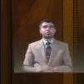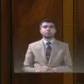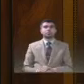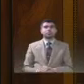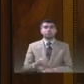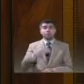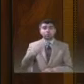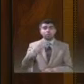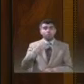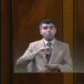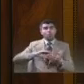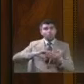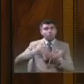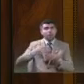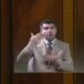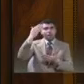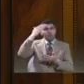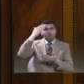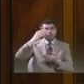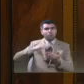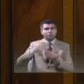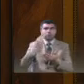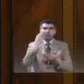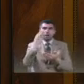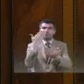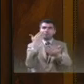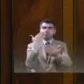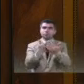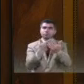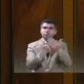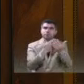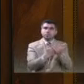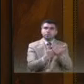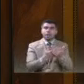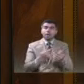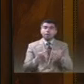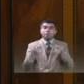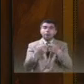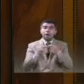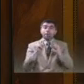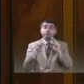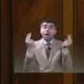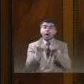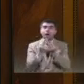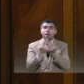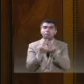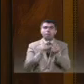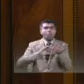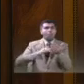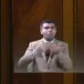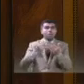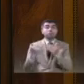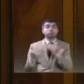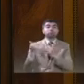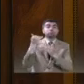إن الوضعية أيضا شهدت أزمات لم تستثني الدول